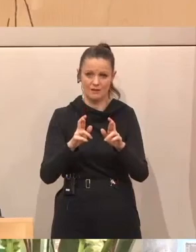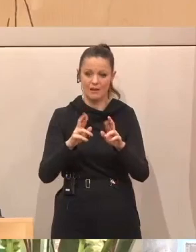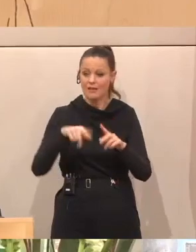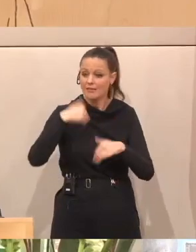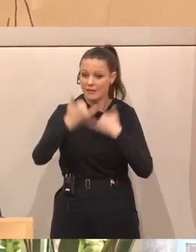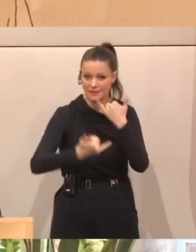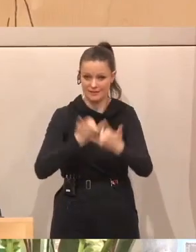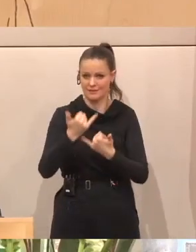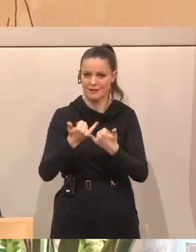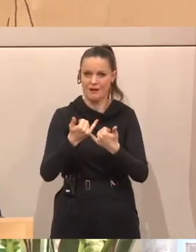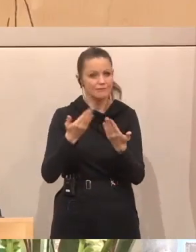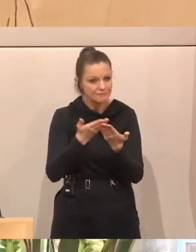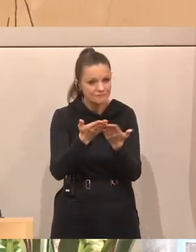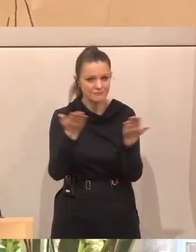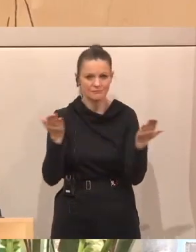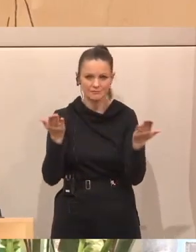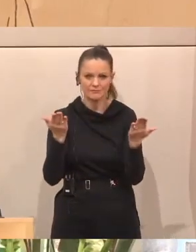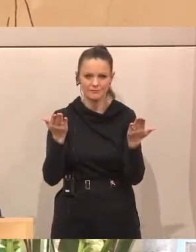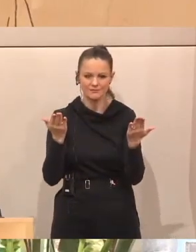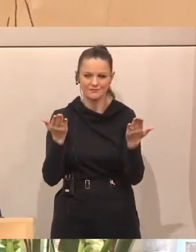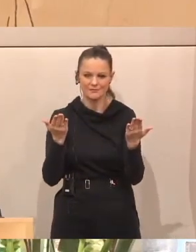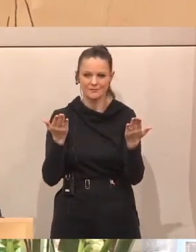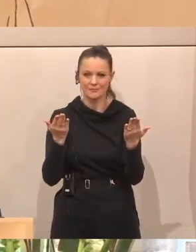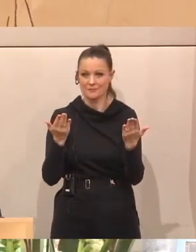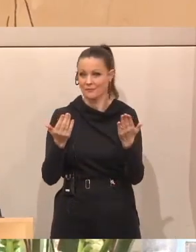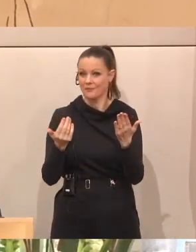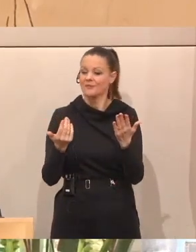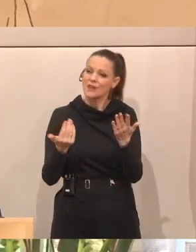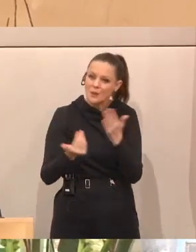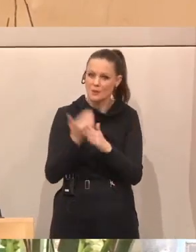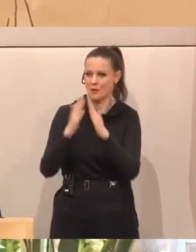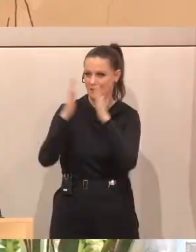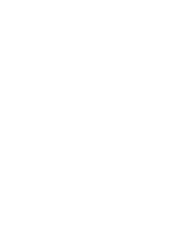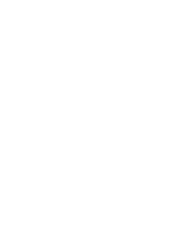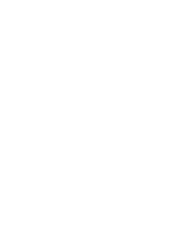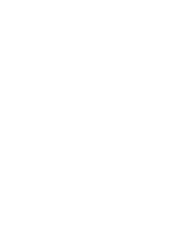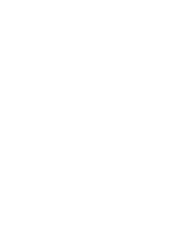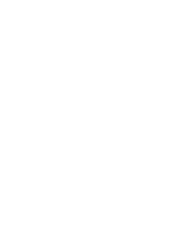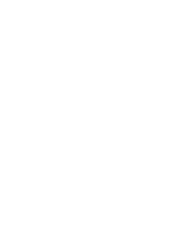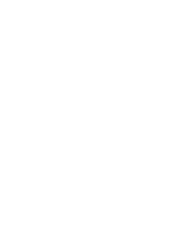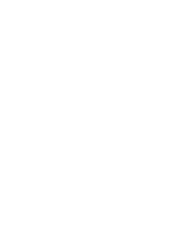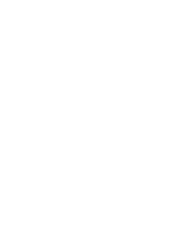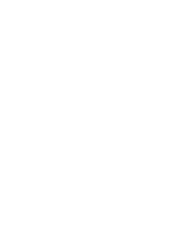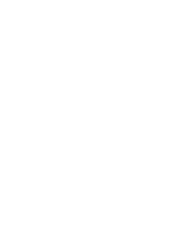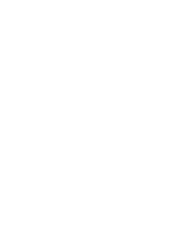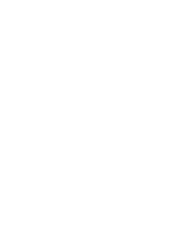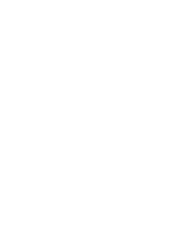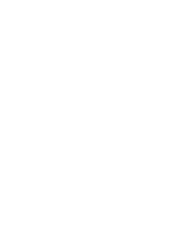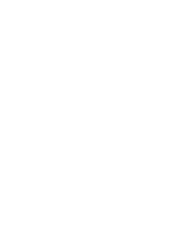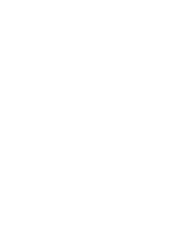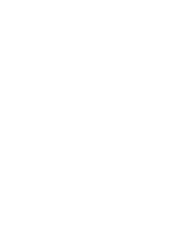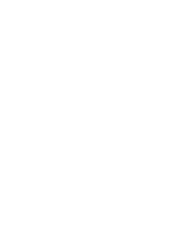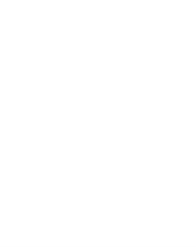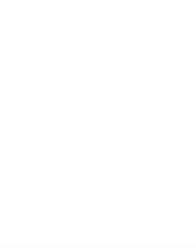Jahr Sie dann in unserem angestammten Hause begrüßen darf. weiteres. Ein weiteres.